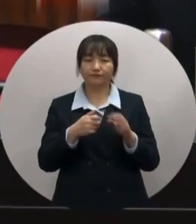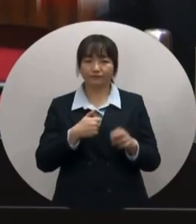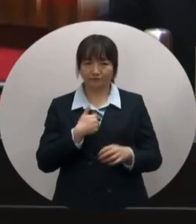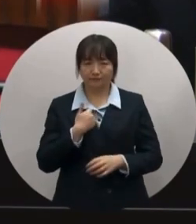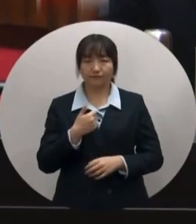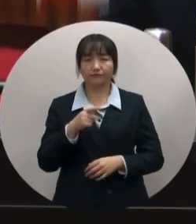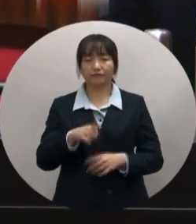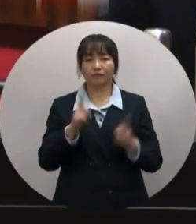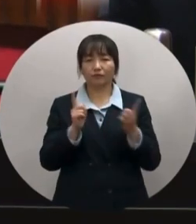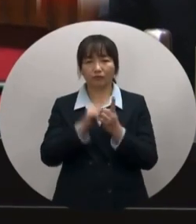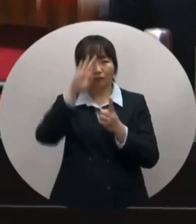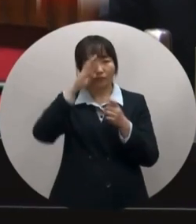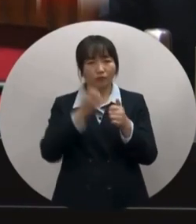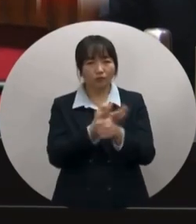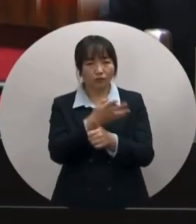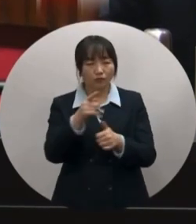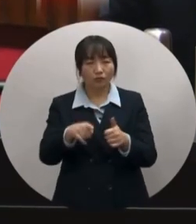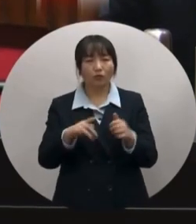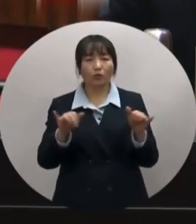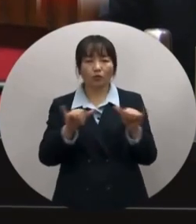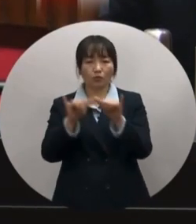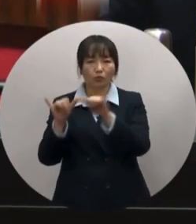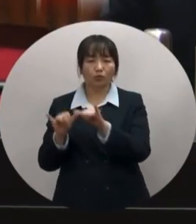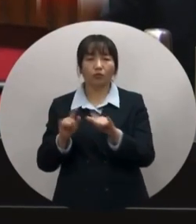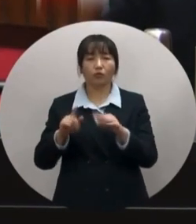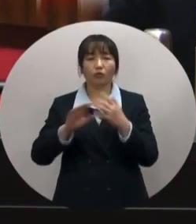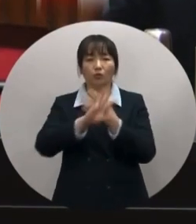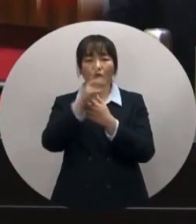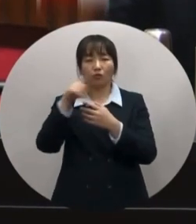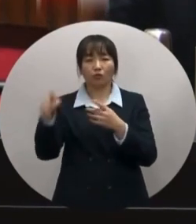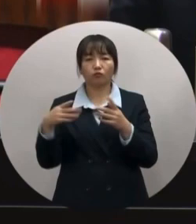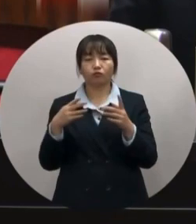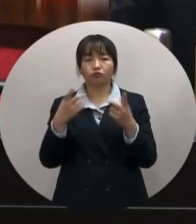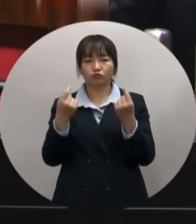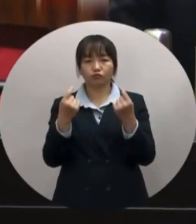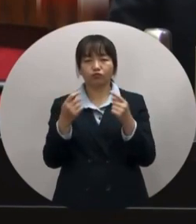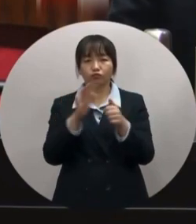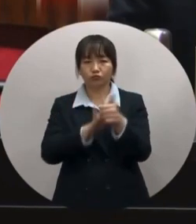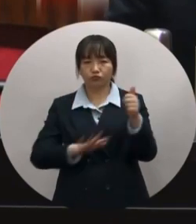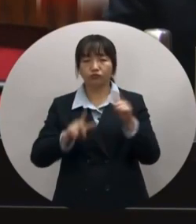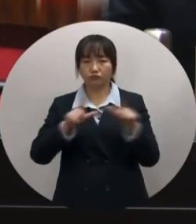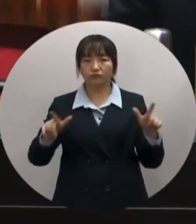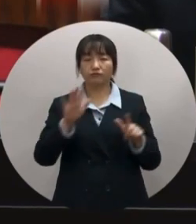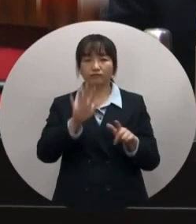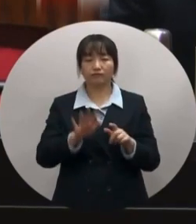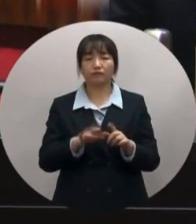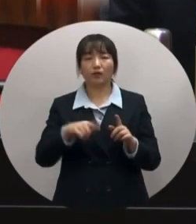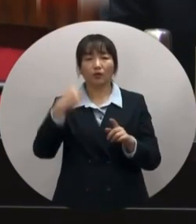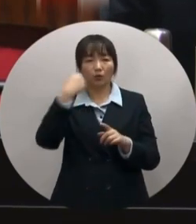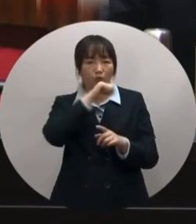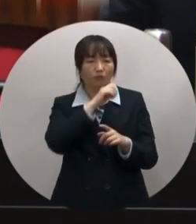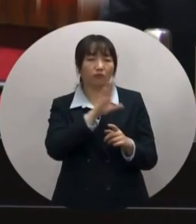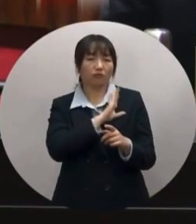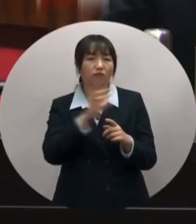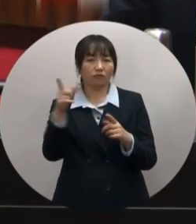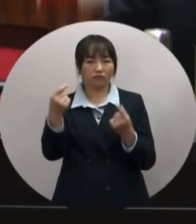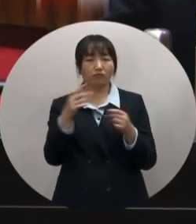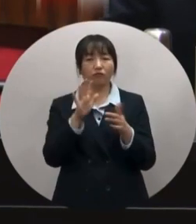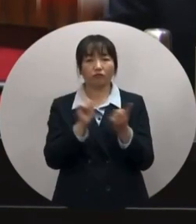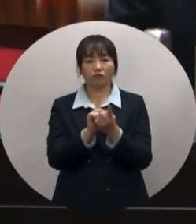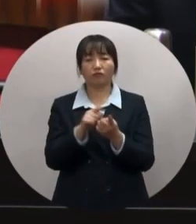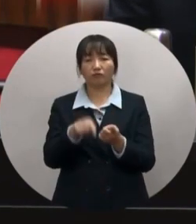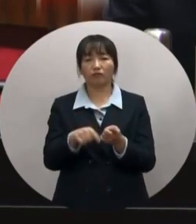實因疫情衝擊國際都受到很大的影響台灣不例外但